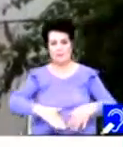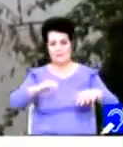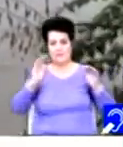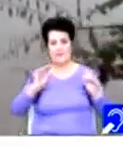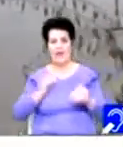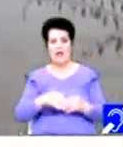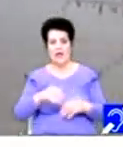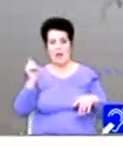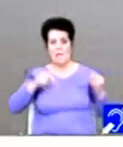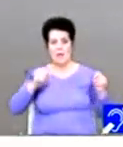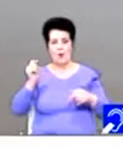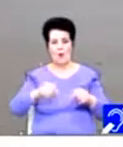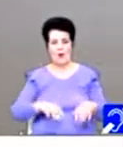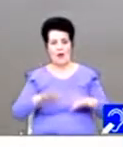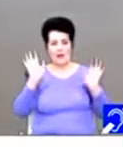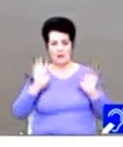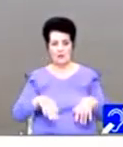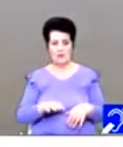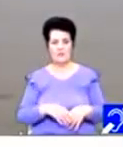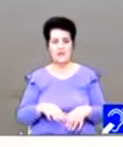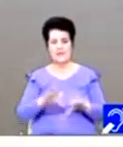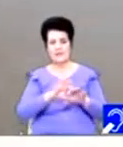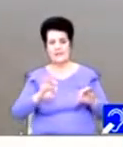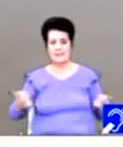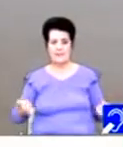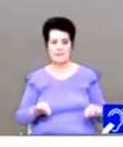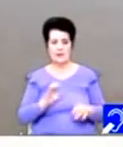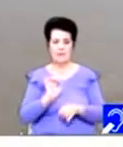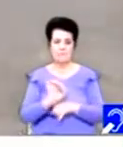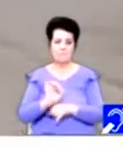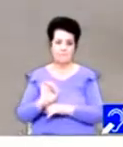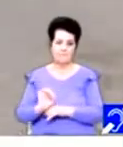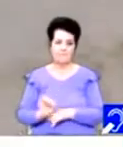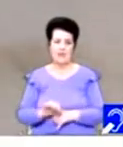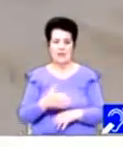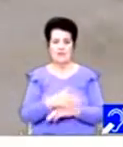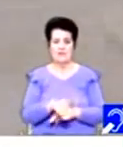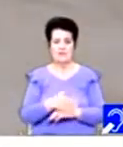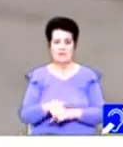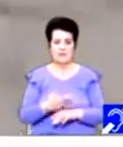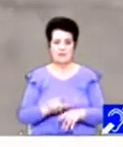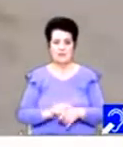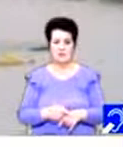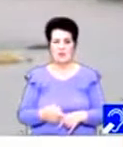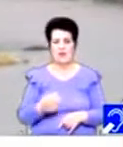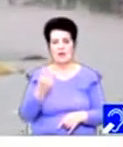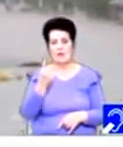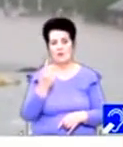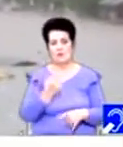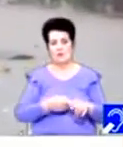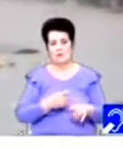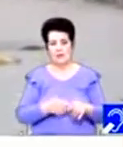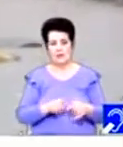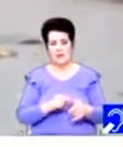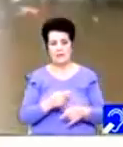Ploile torențiale au blocat sistemul de canalizare și pe alocuri nivelul apei pe străzi depășea 2 metri și jumătate. Sute de